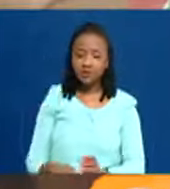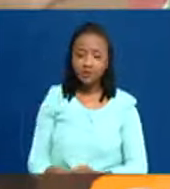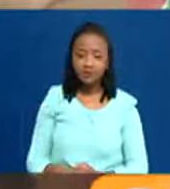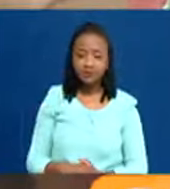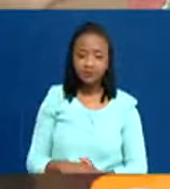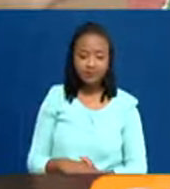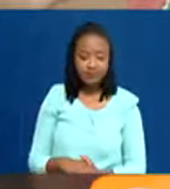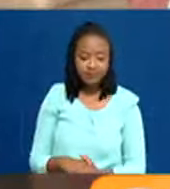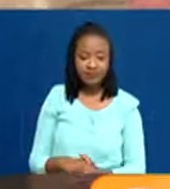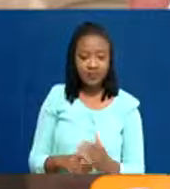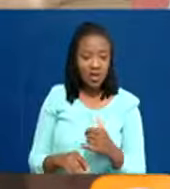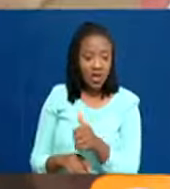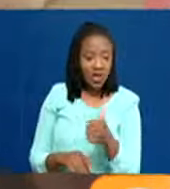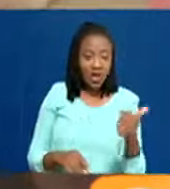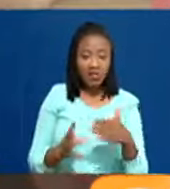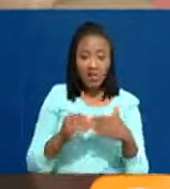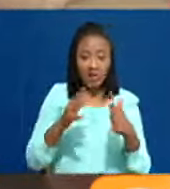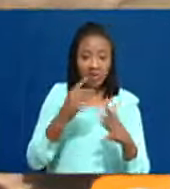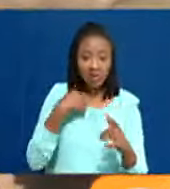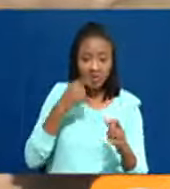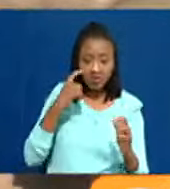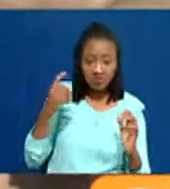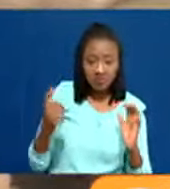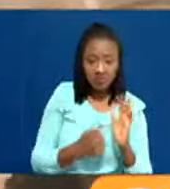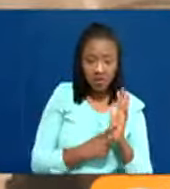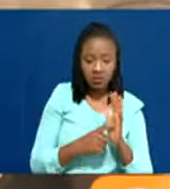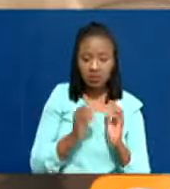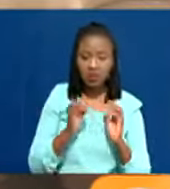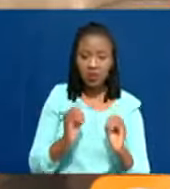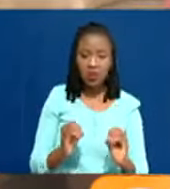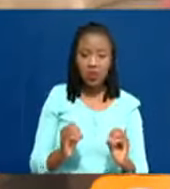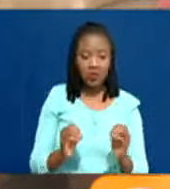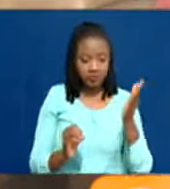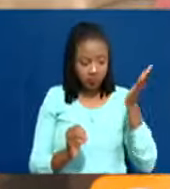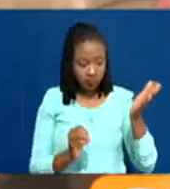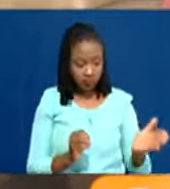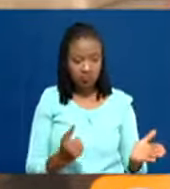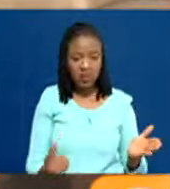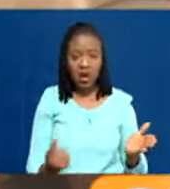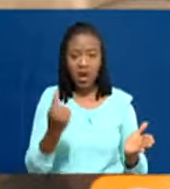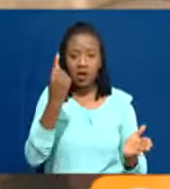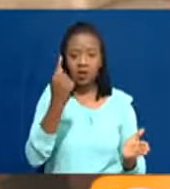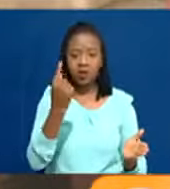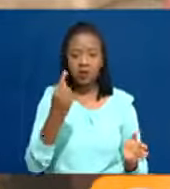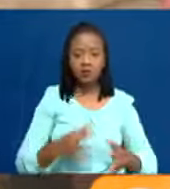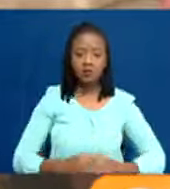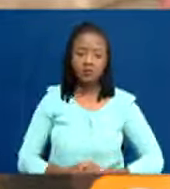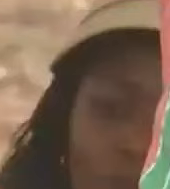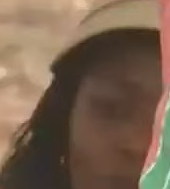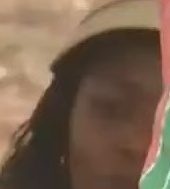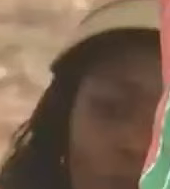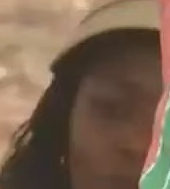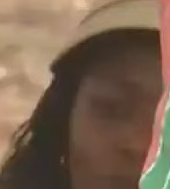Hakuna uongozi mwingine tutatambua kama si uongozi wa Mithika Linturi.